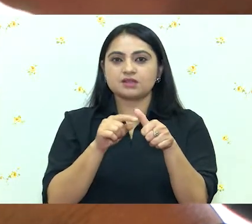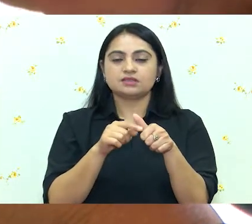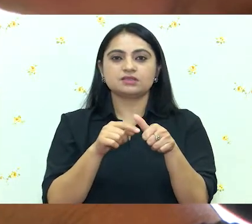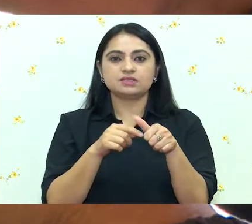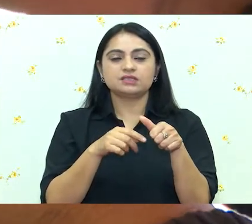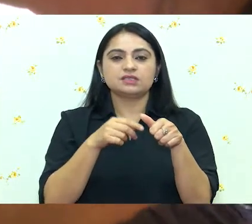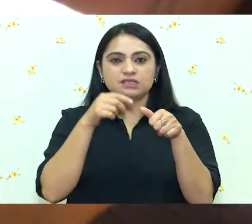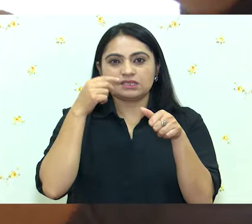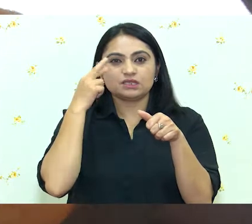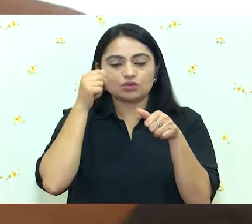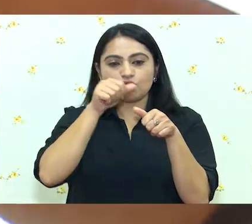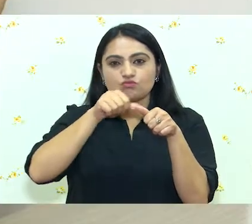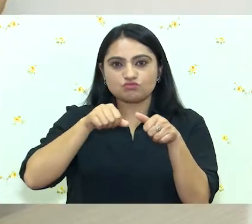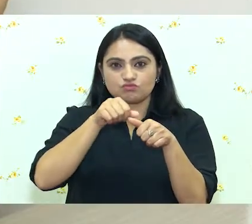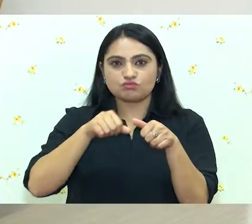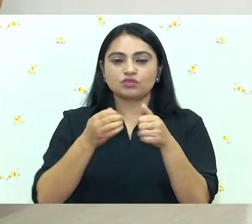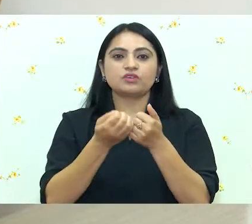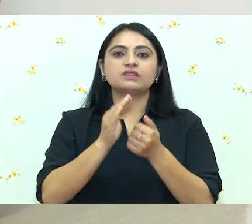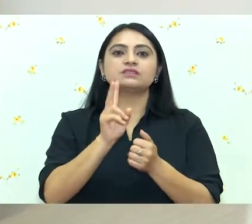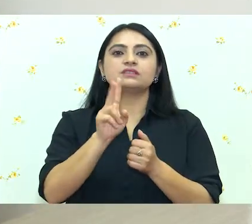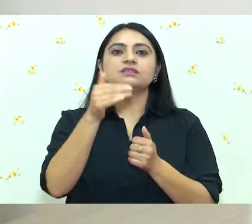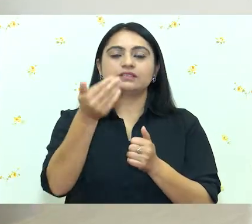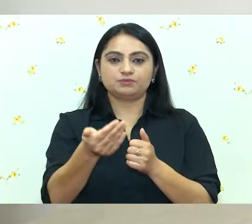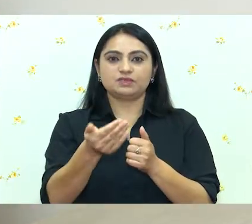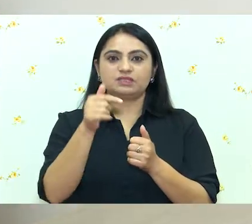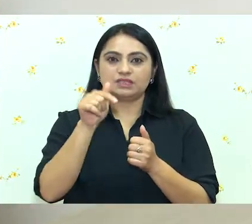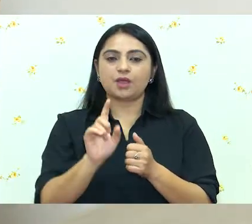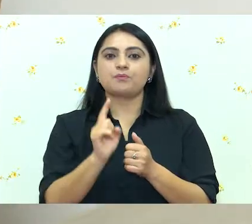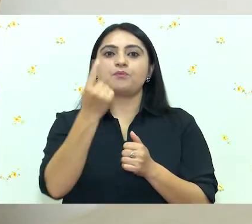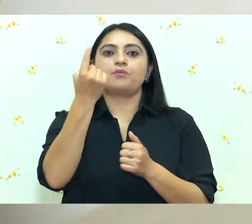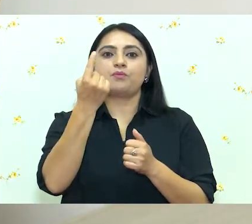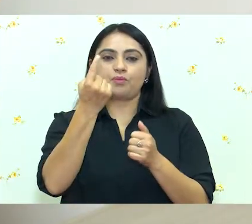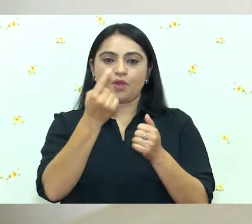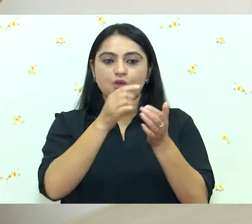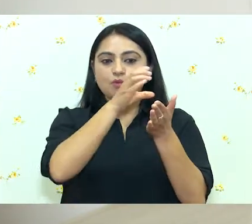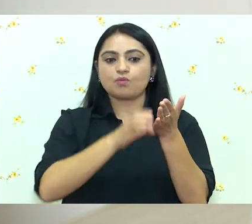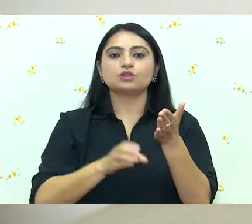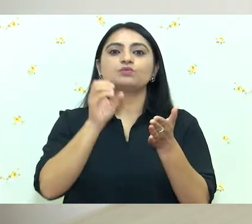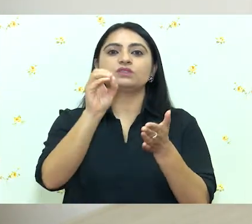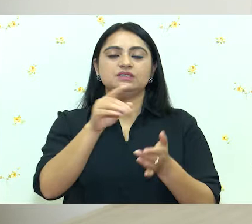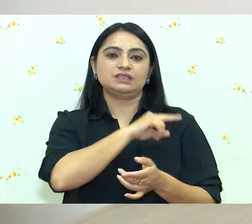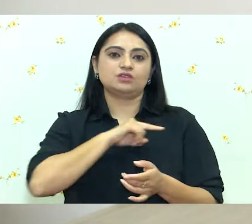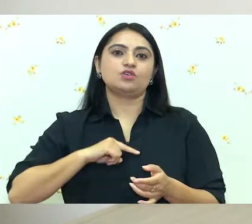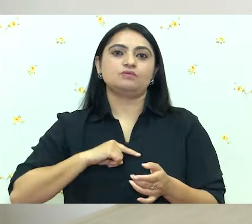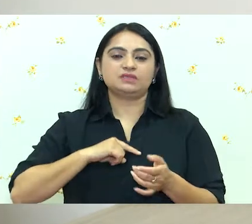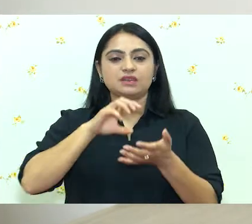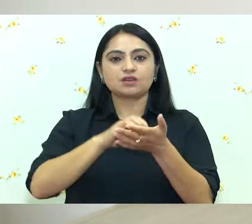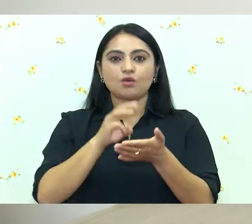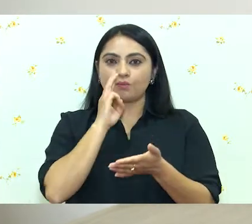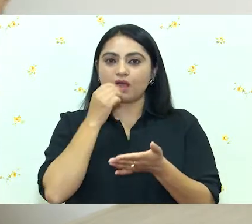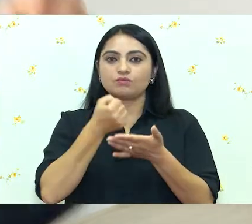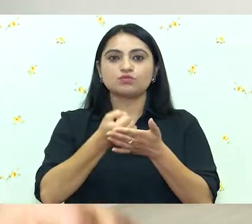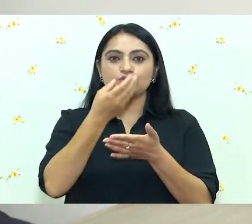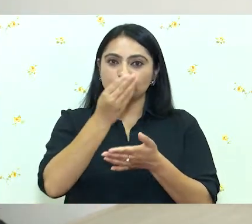नौन्ने मसीको चाहिँ चिन्ह लगाइन्छ। त्यसपछि यहाँ पहिलो मतपत्र दिने कर्मचारीको पासमा पुग्नुहुन्छ र